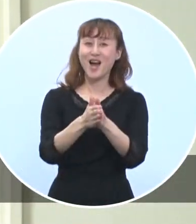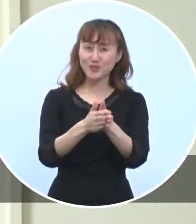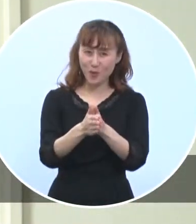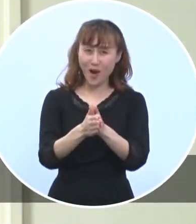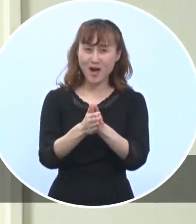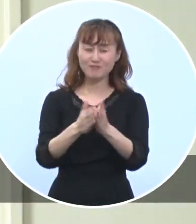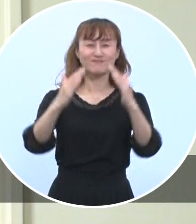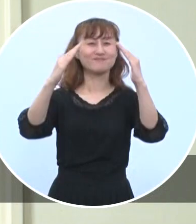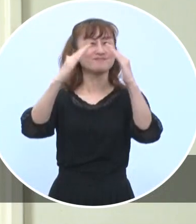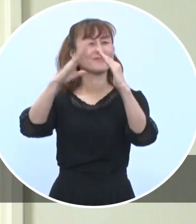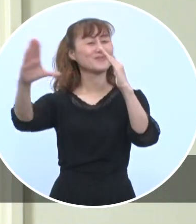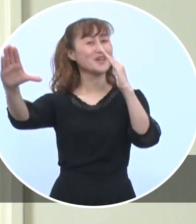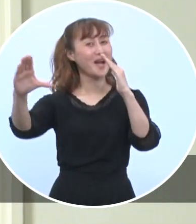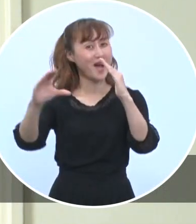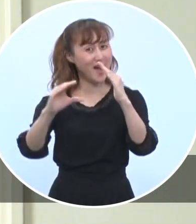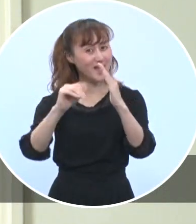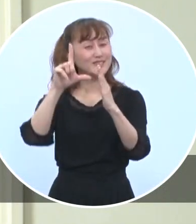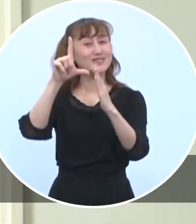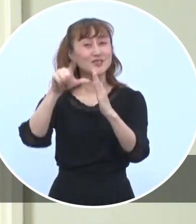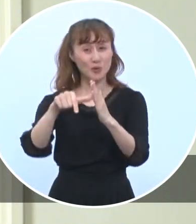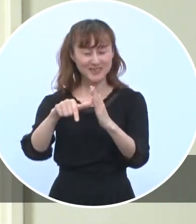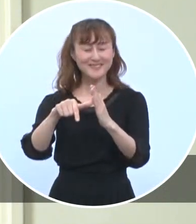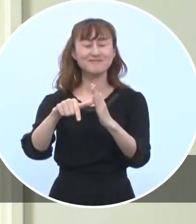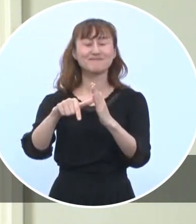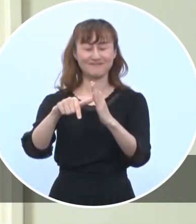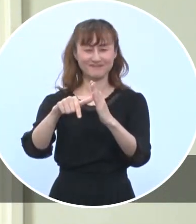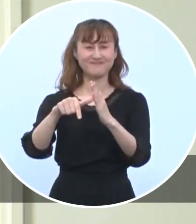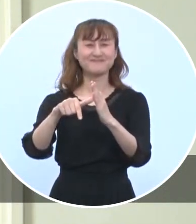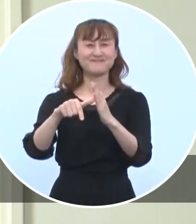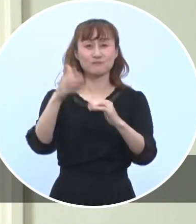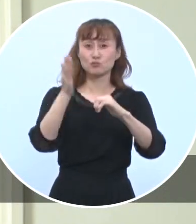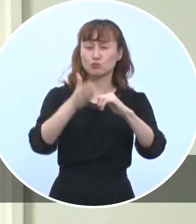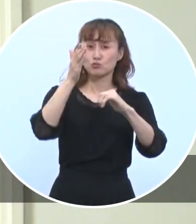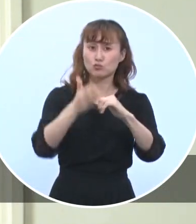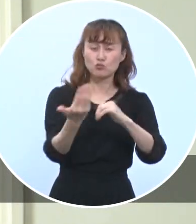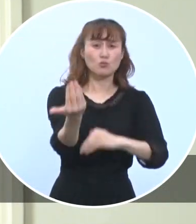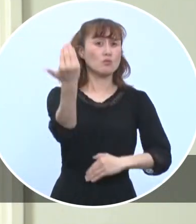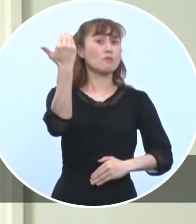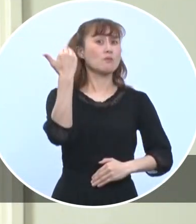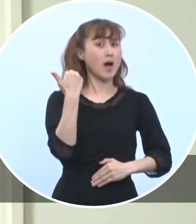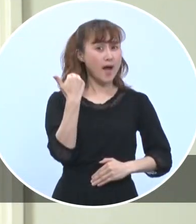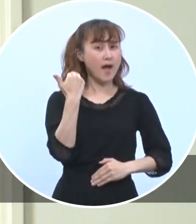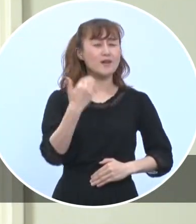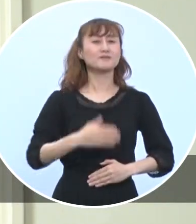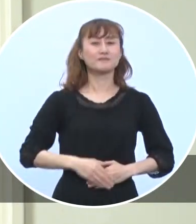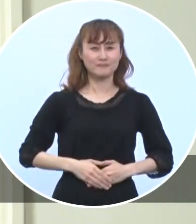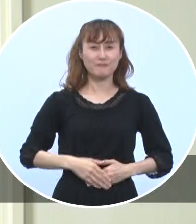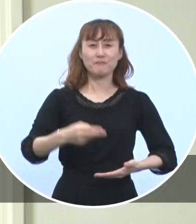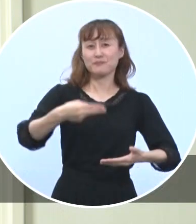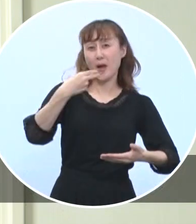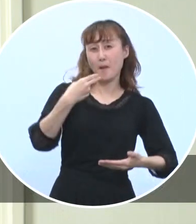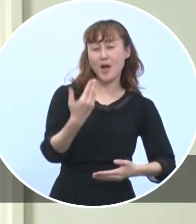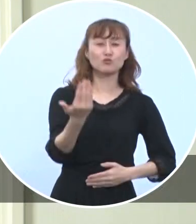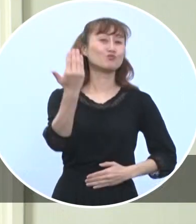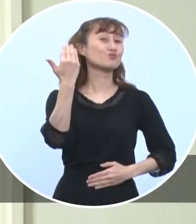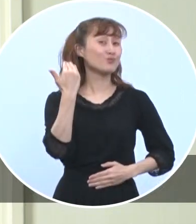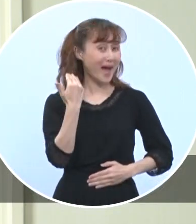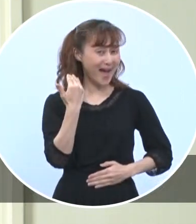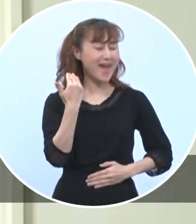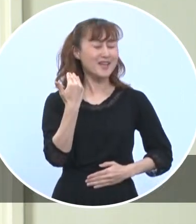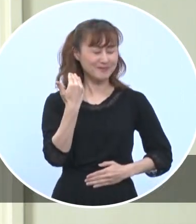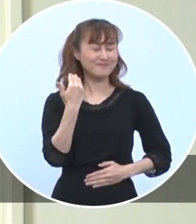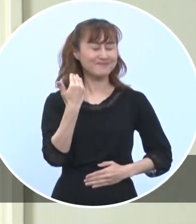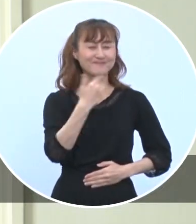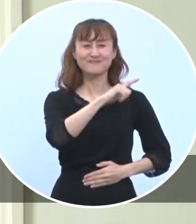外から帰ってきたら手洗い、料理を作る前に手洗い、そしてご飯を食べる前に手洗